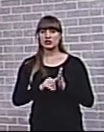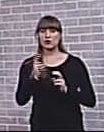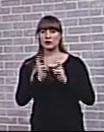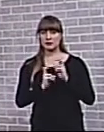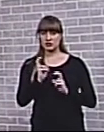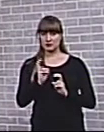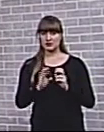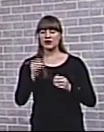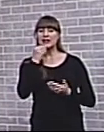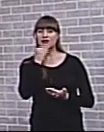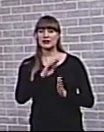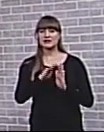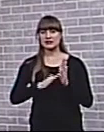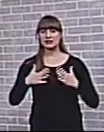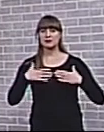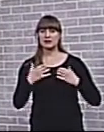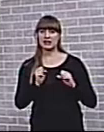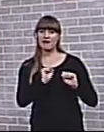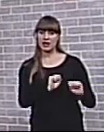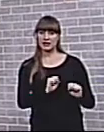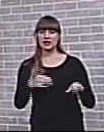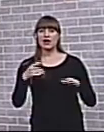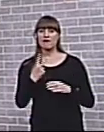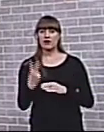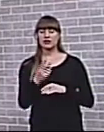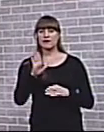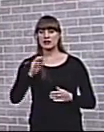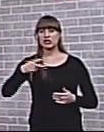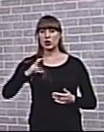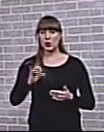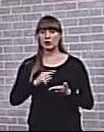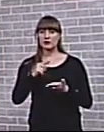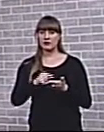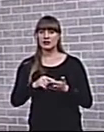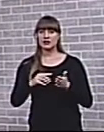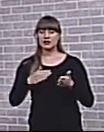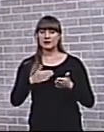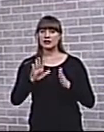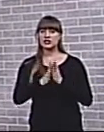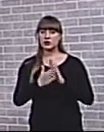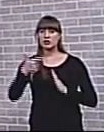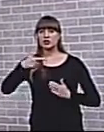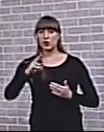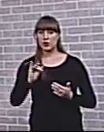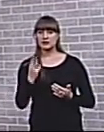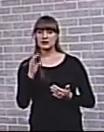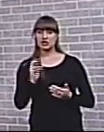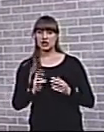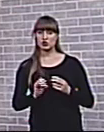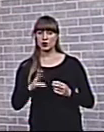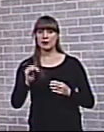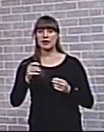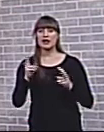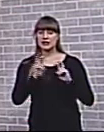эффективности системы здравоохранения. Во-вторых, Василий Голубев вывел из тупика ситуацию с гуковскими шахтерами, изыскав средства